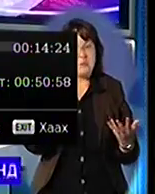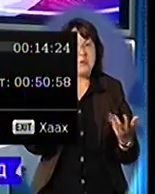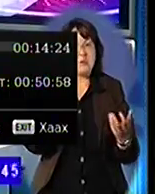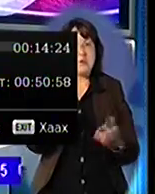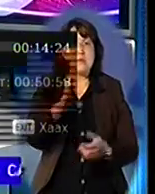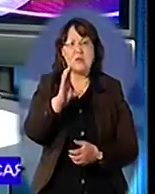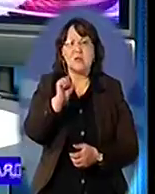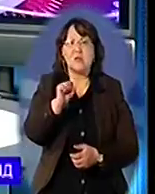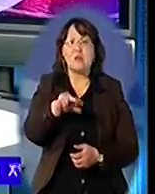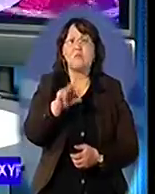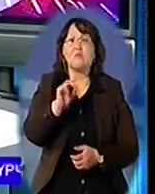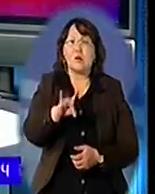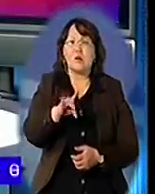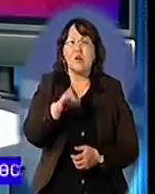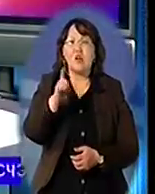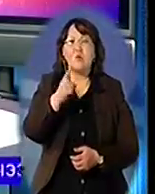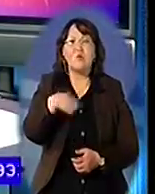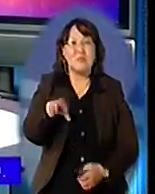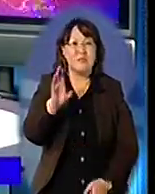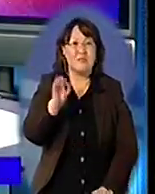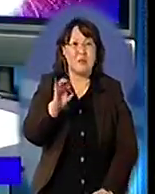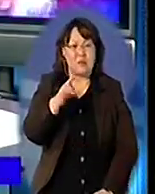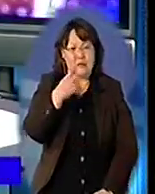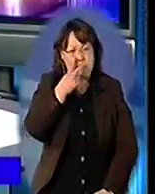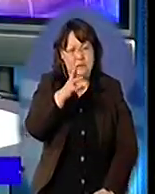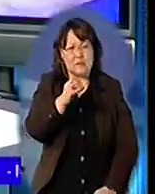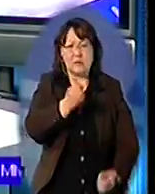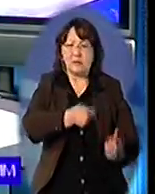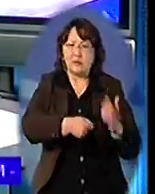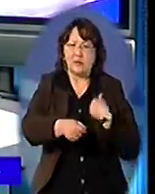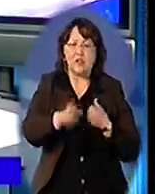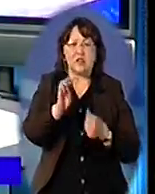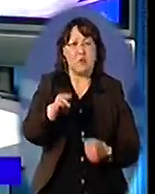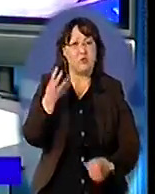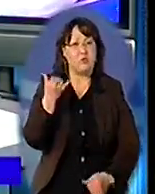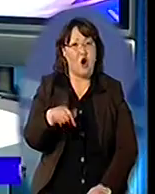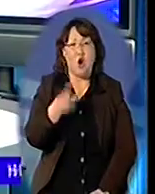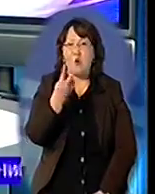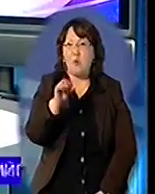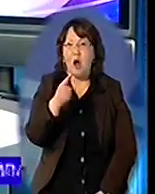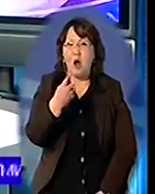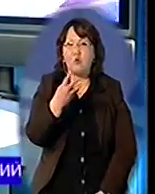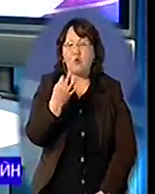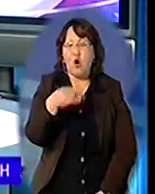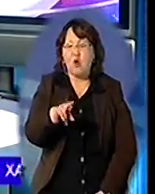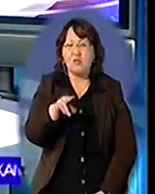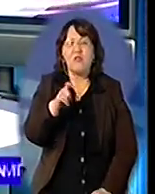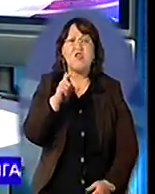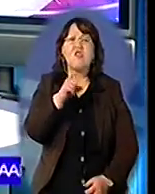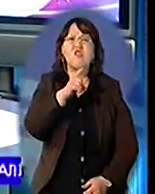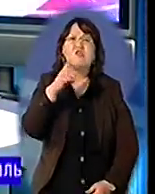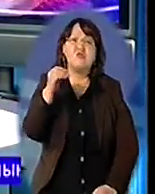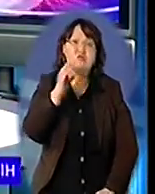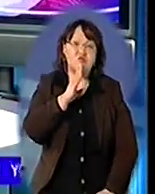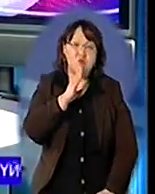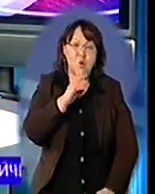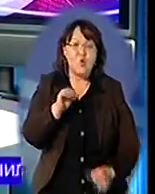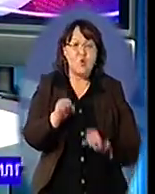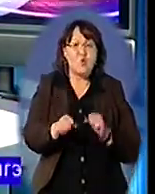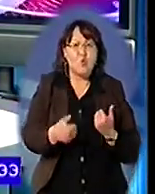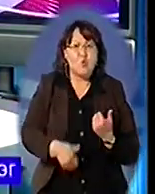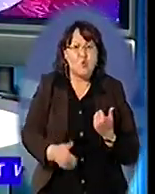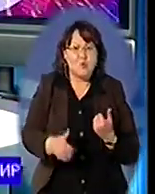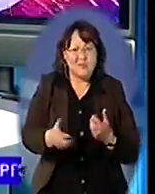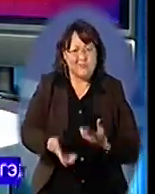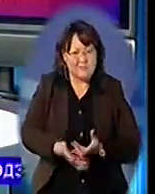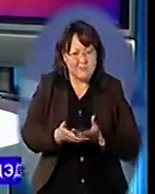Шуна. Тиймээс 2014 оны их хүүхдийн эрүүл мэндийг дэмжих жил болгон зарлаж, энэ чиглэлд олон ажлыг хийхээр төлөвлөж байгаа тухай салбар ямнаас